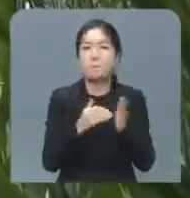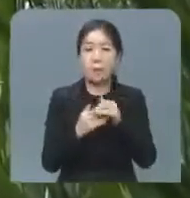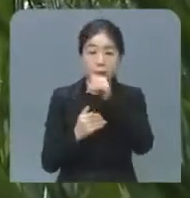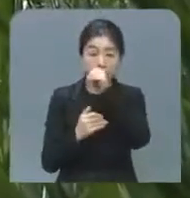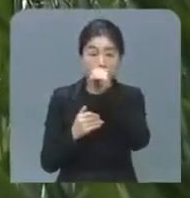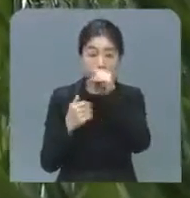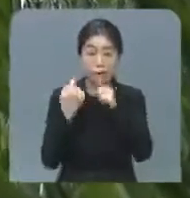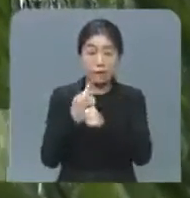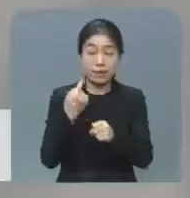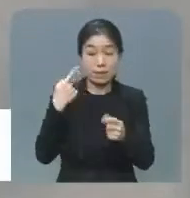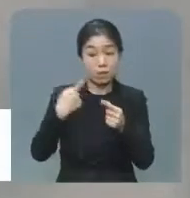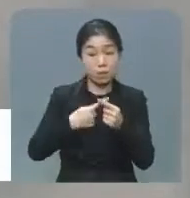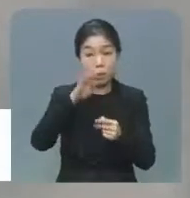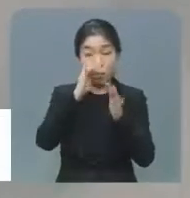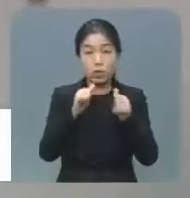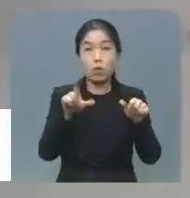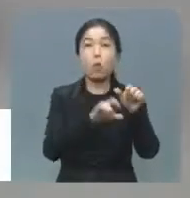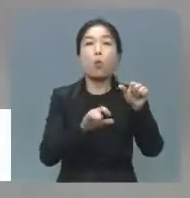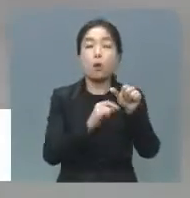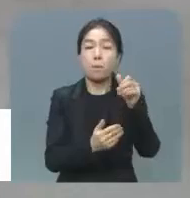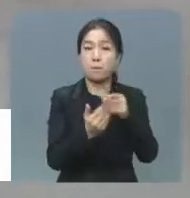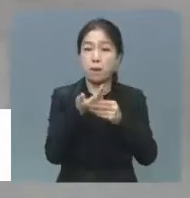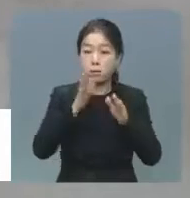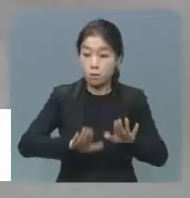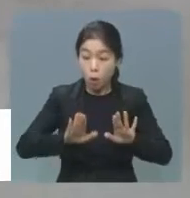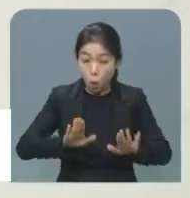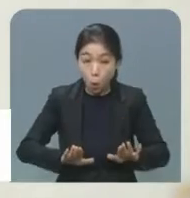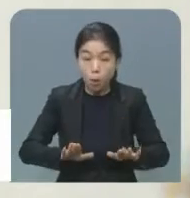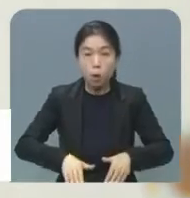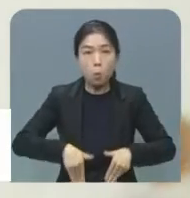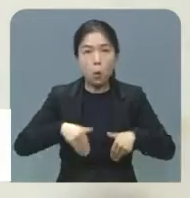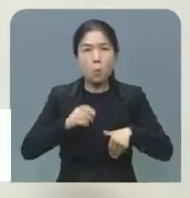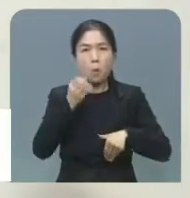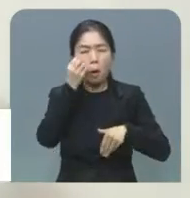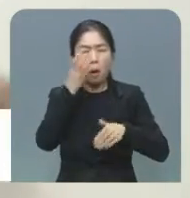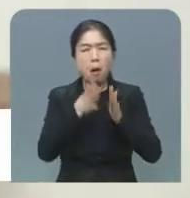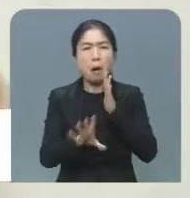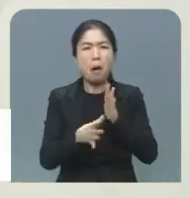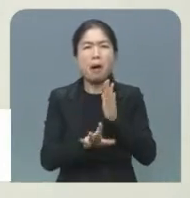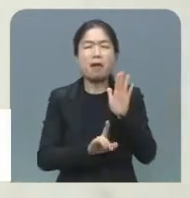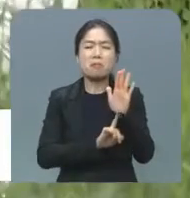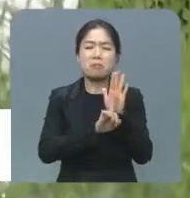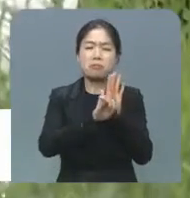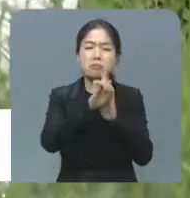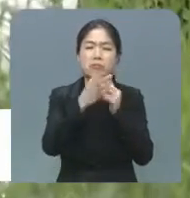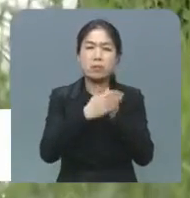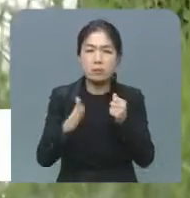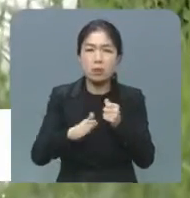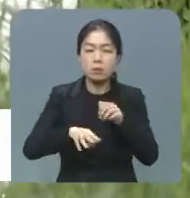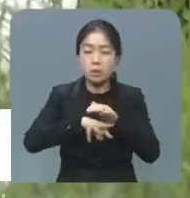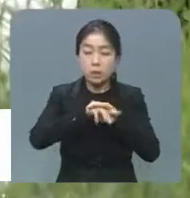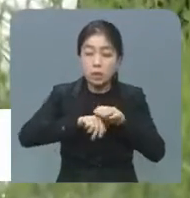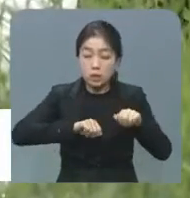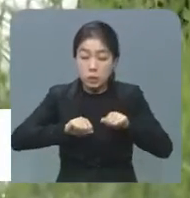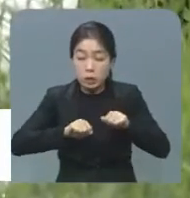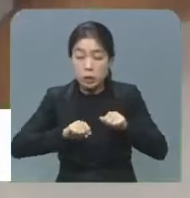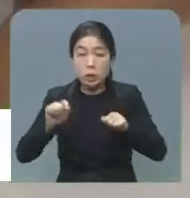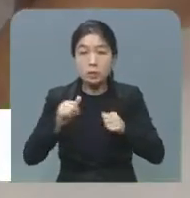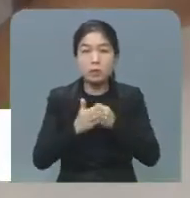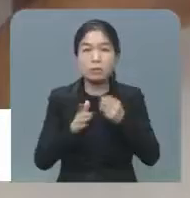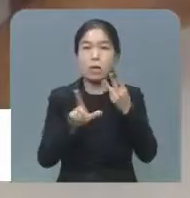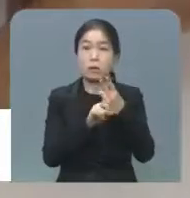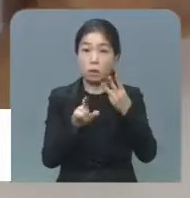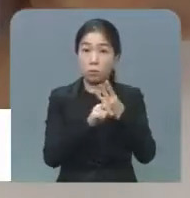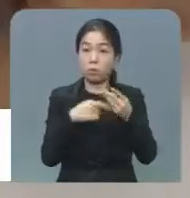지난해에는 첫 환자가 5월에 나왔지만 올해는 초봄 이상 후원 탓에 참신 2기 활동이 빨라지면서 3월부터